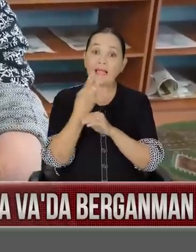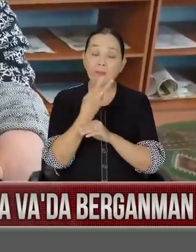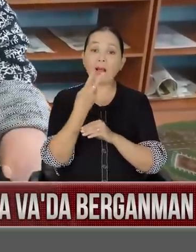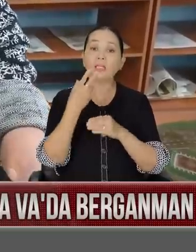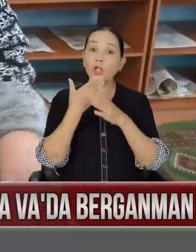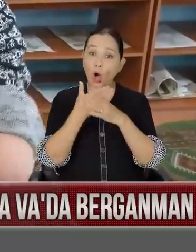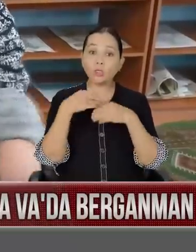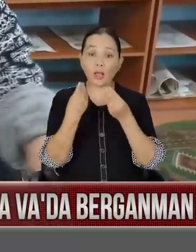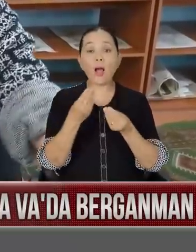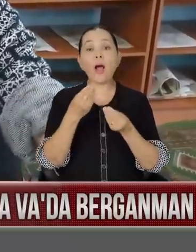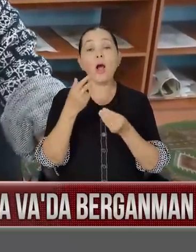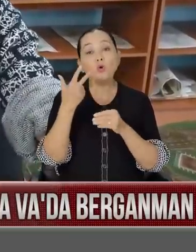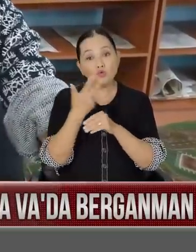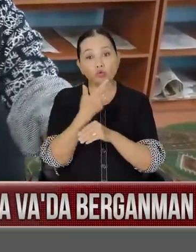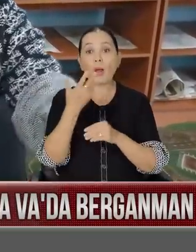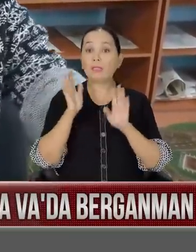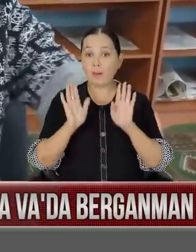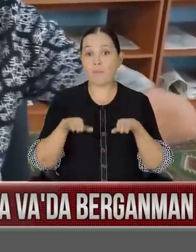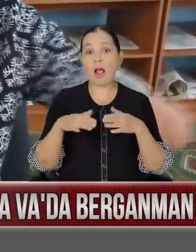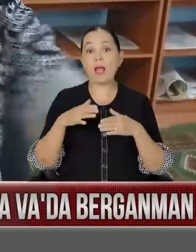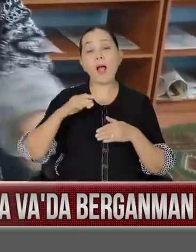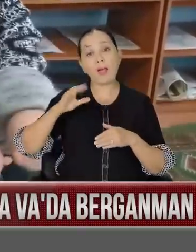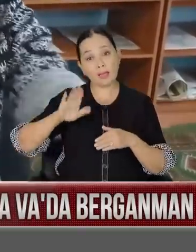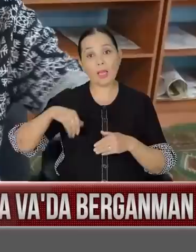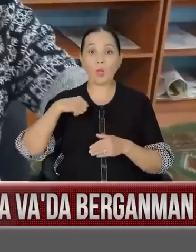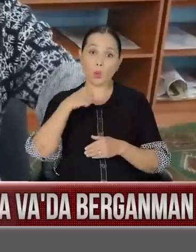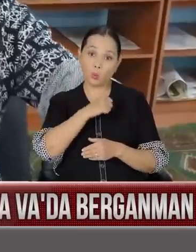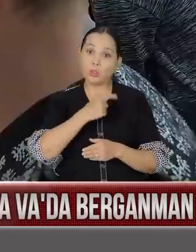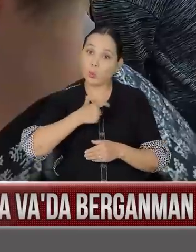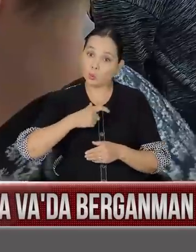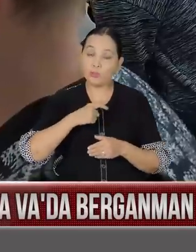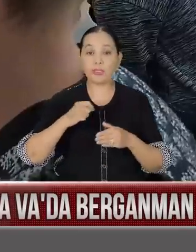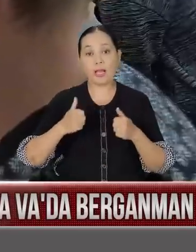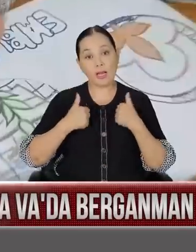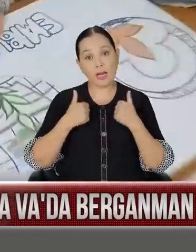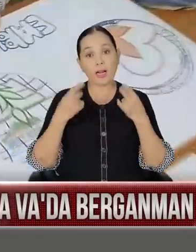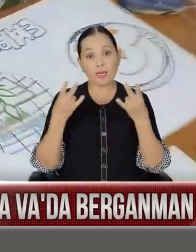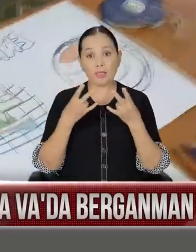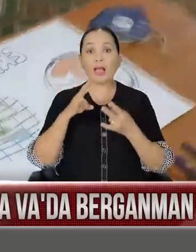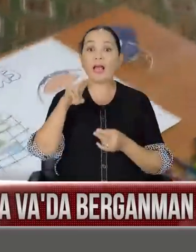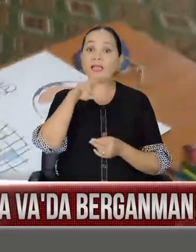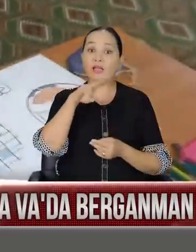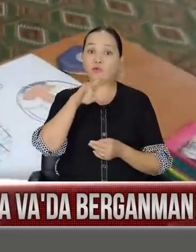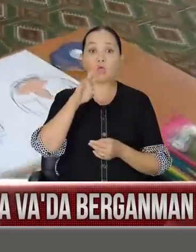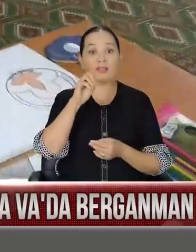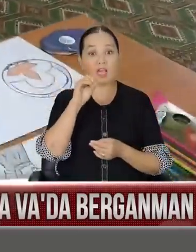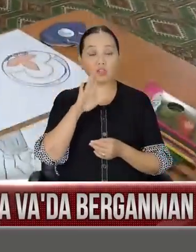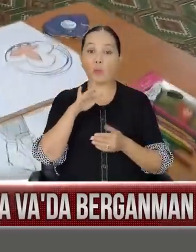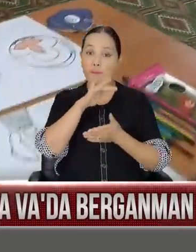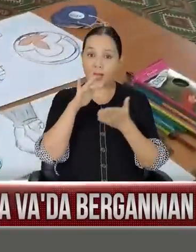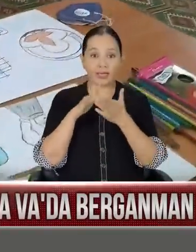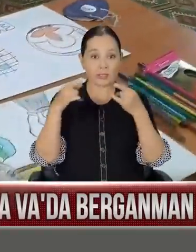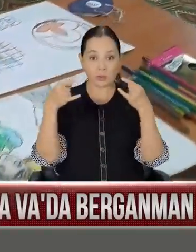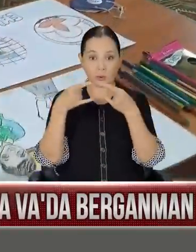yordam beradi, malki uch marta. Ey o'rga o'zingiz intilishingiz kerak. Dilfuza Najmiyeva, Markaziy